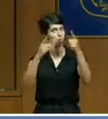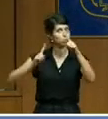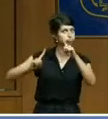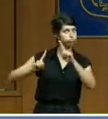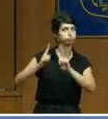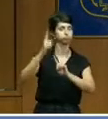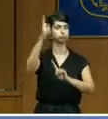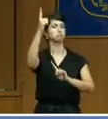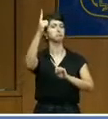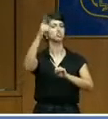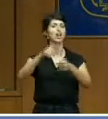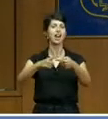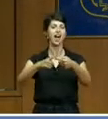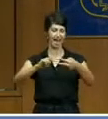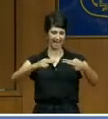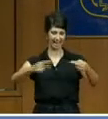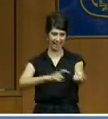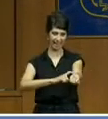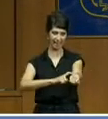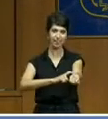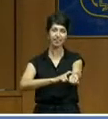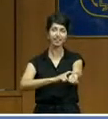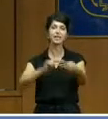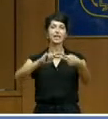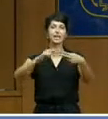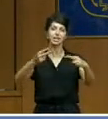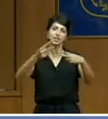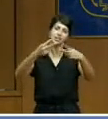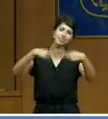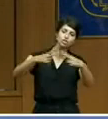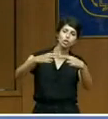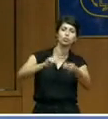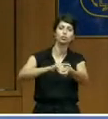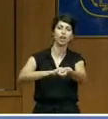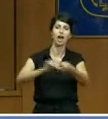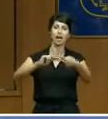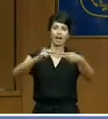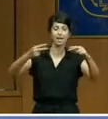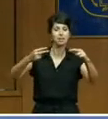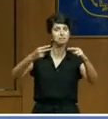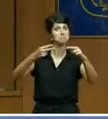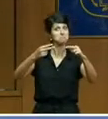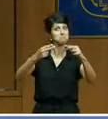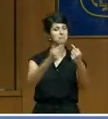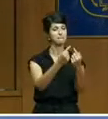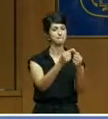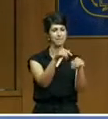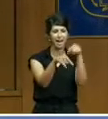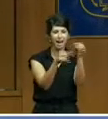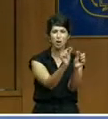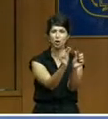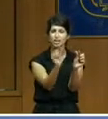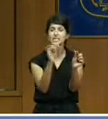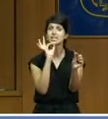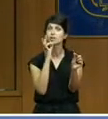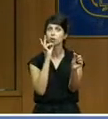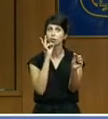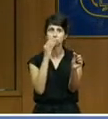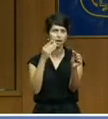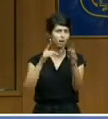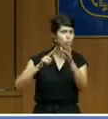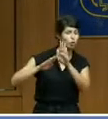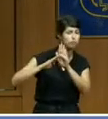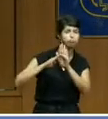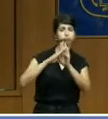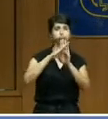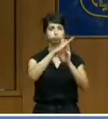גבוהות יותר של הגן הזה, של בעצם השיעתוק של הגן הזה של מורטלין, בפרטים צעירים, בכמויות גבוהות יותר